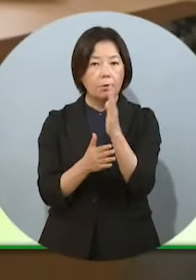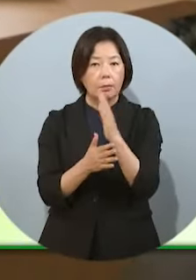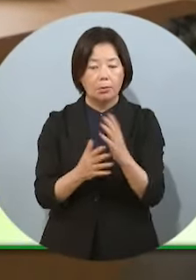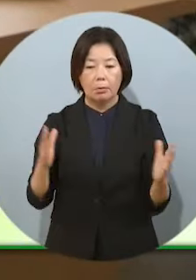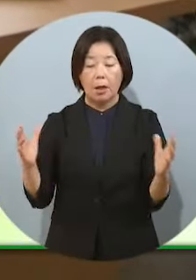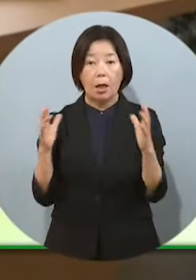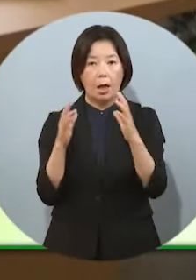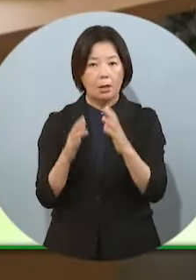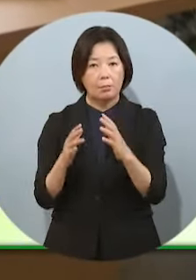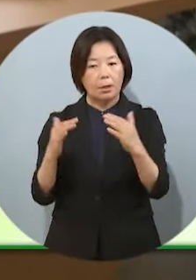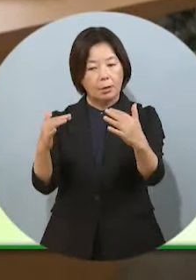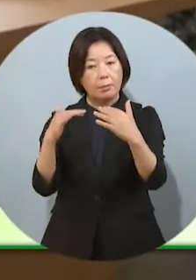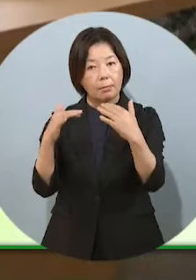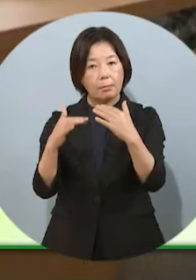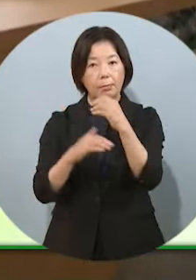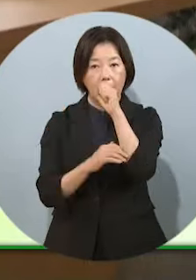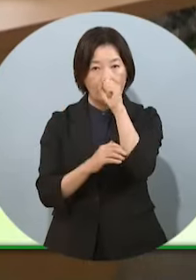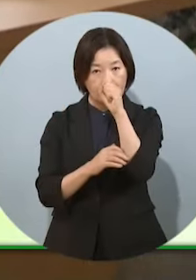かち合う取り組みです。